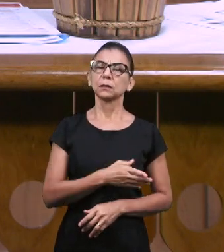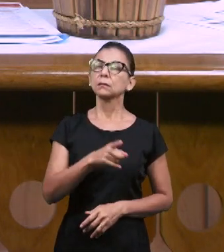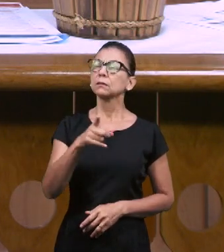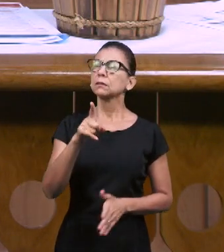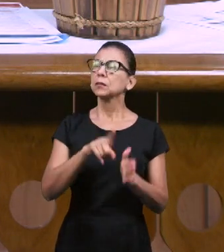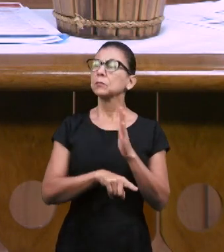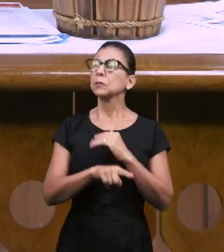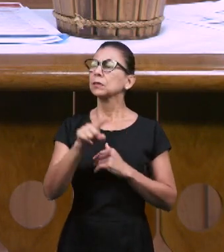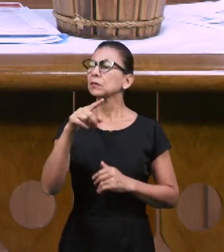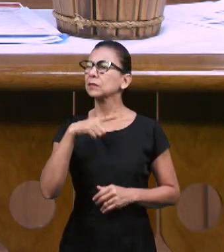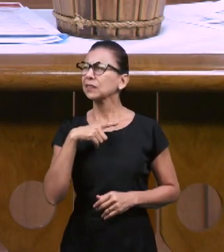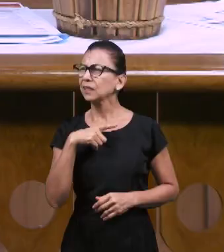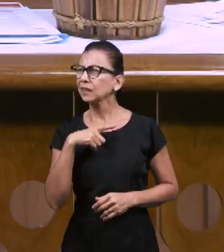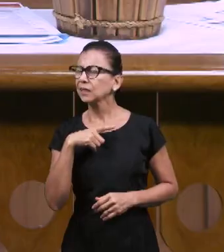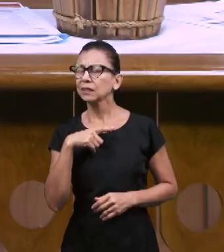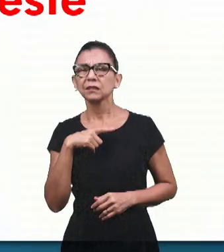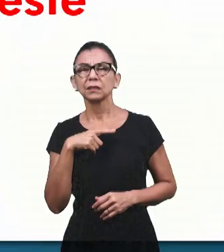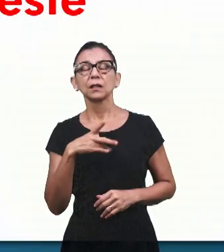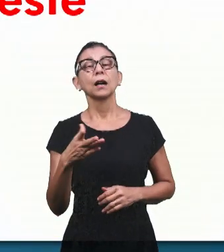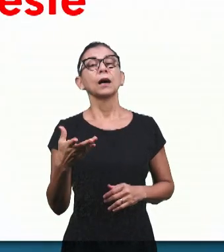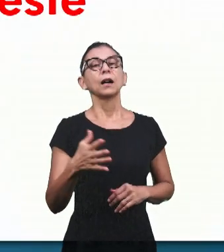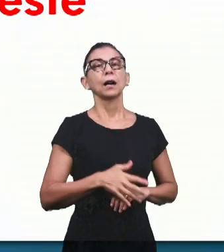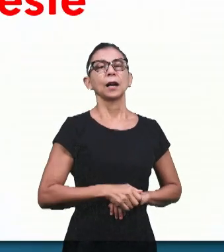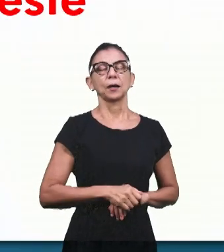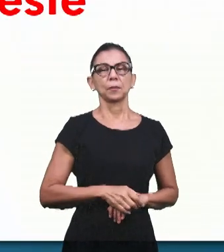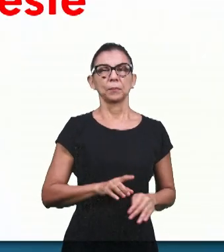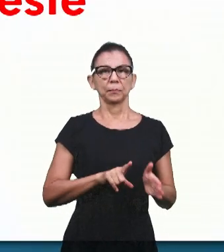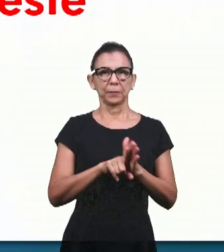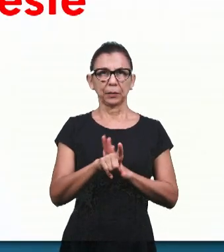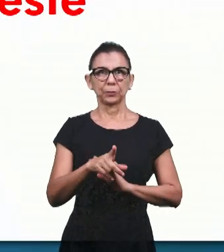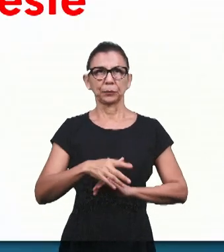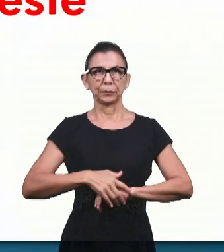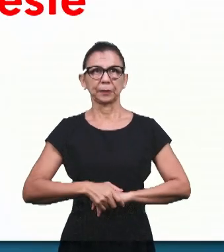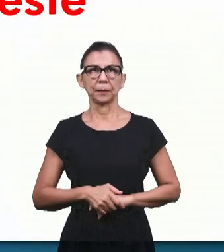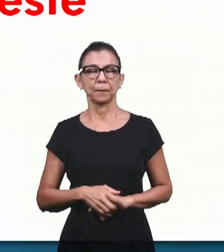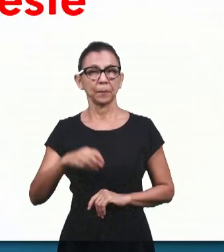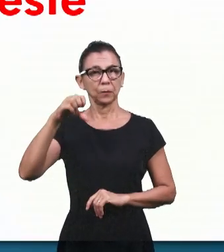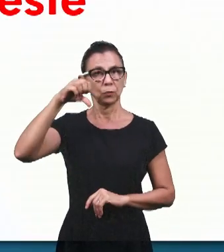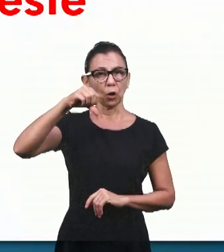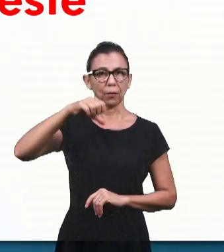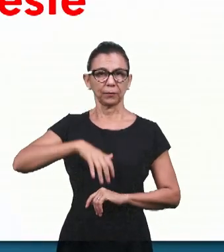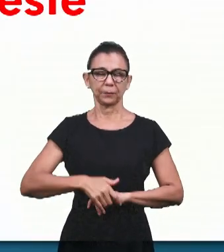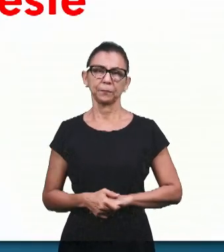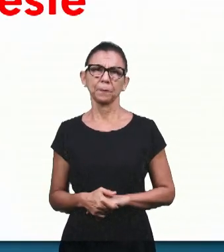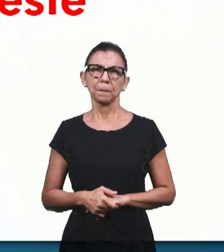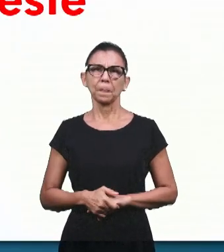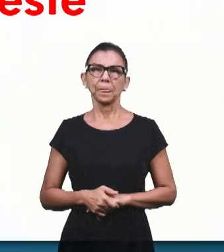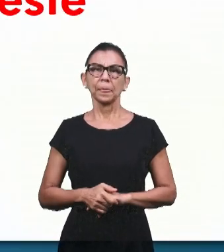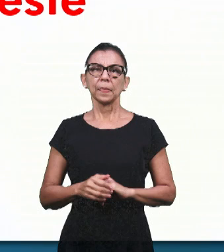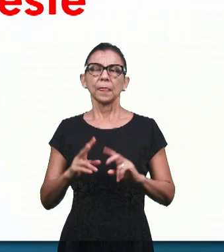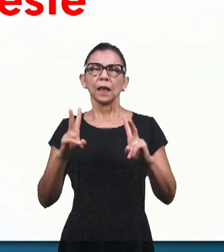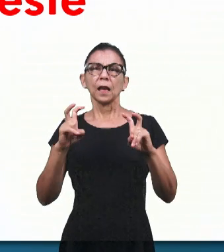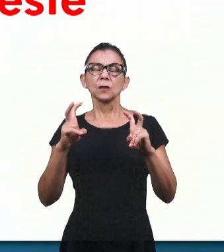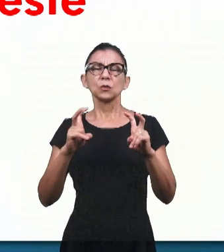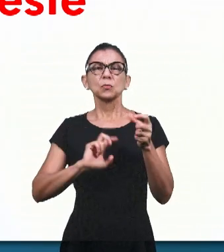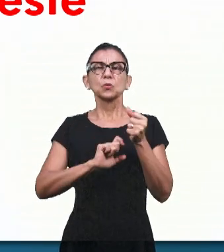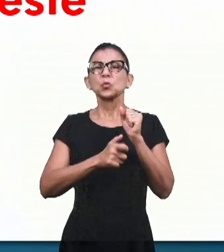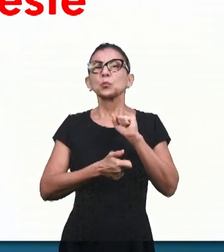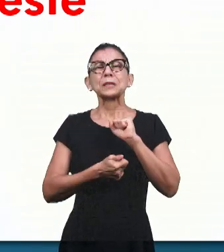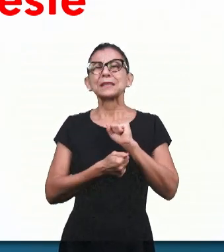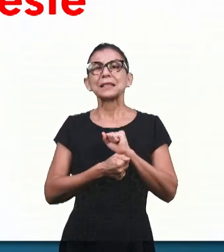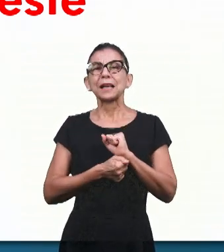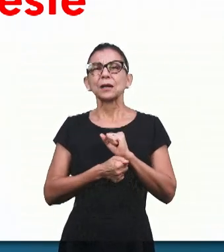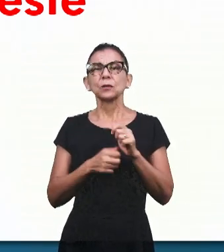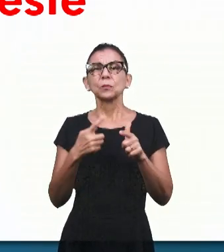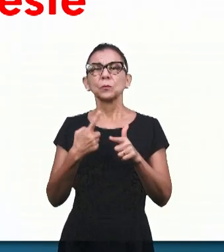Ah oui. Pourquoi le Saint-Esprit nous amène à étudier ce sujet, mystère? Parce que Jésus veut se révéler dans